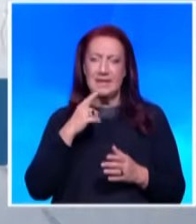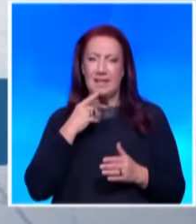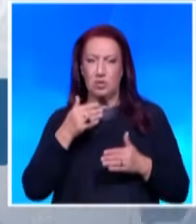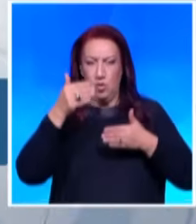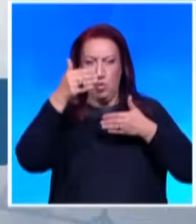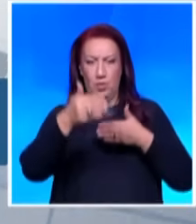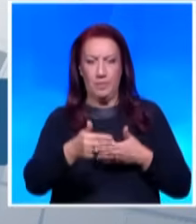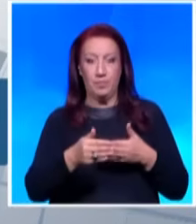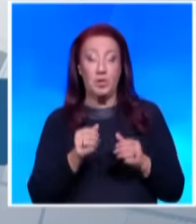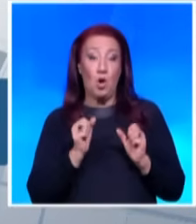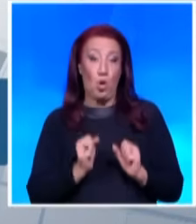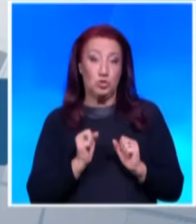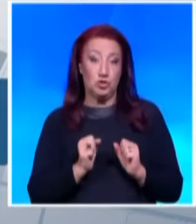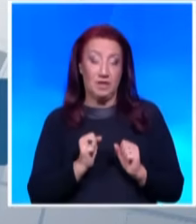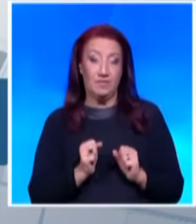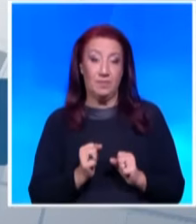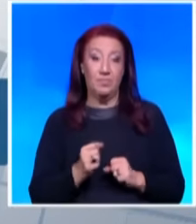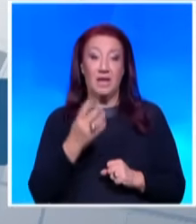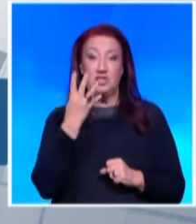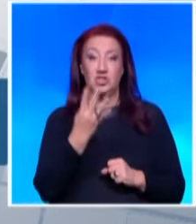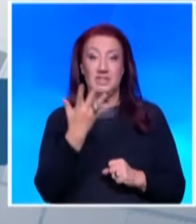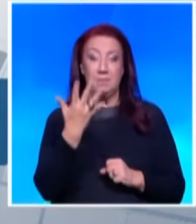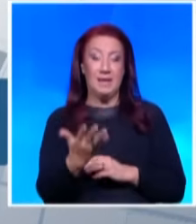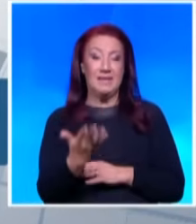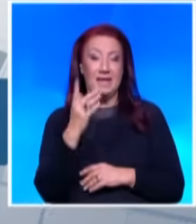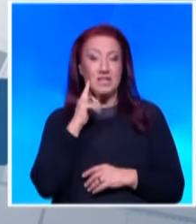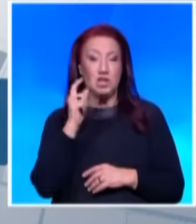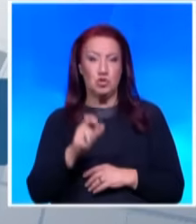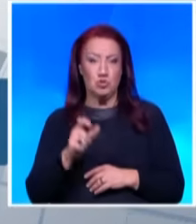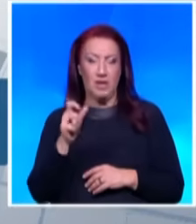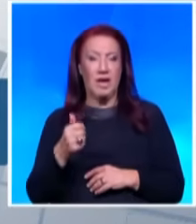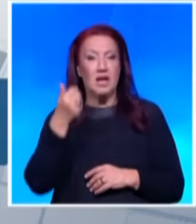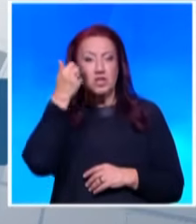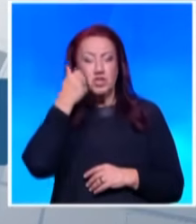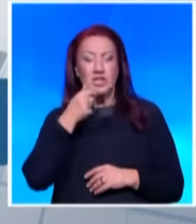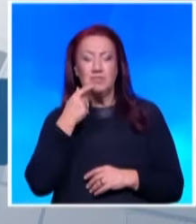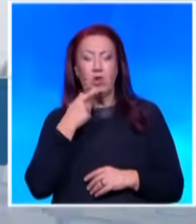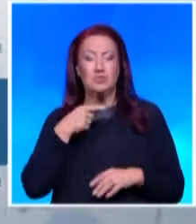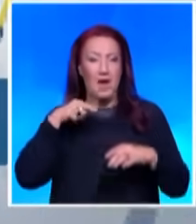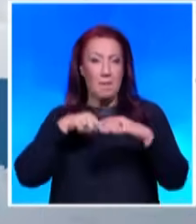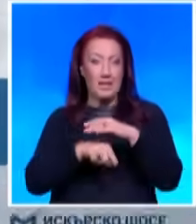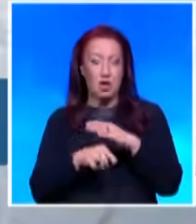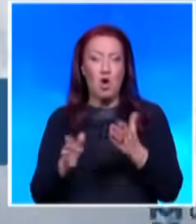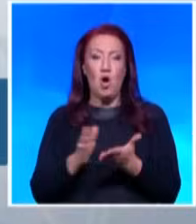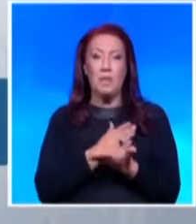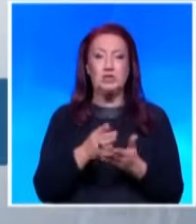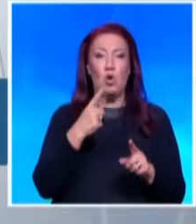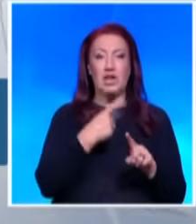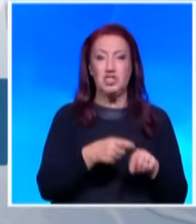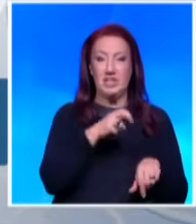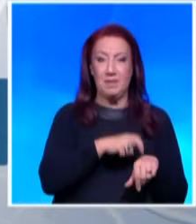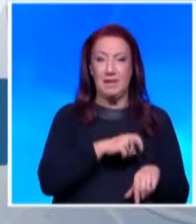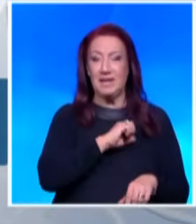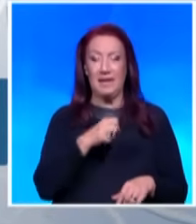отсечка. Очакванията – 45 000 души да използват станциите между Хаджи Димитър и Левски, като те ще са